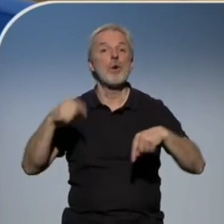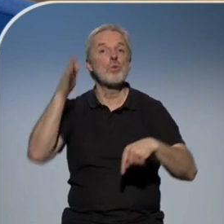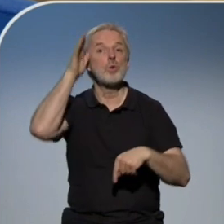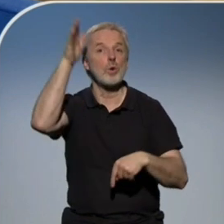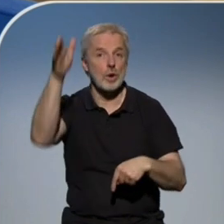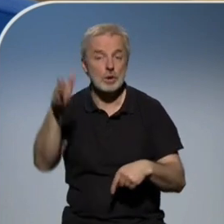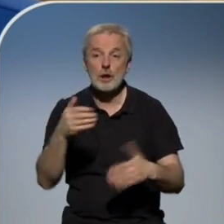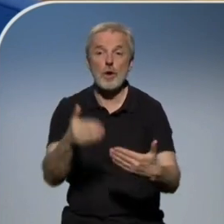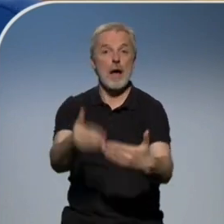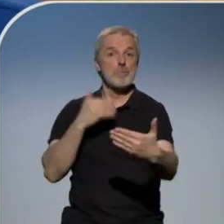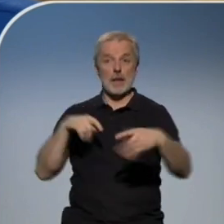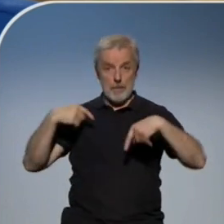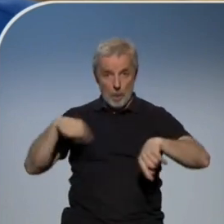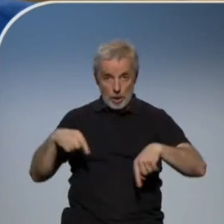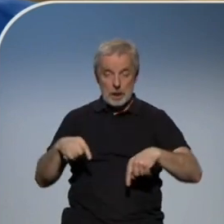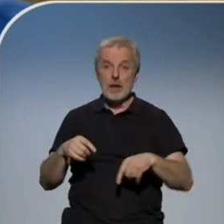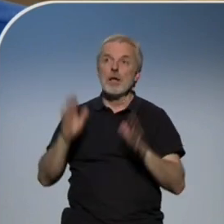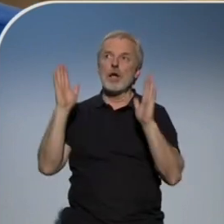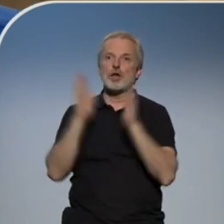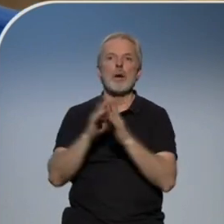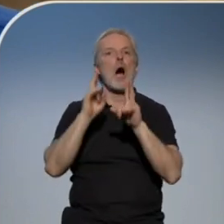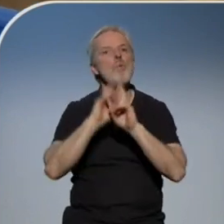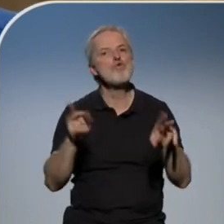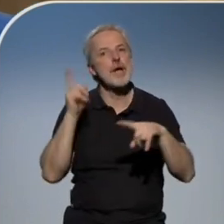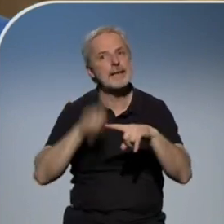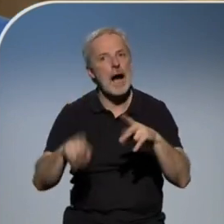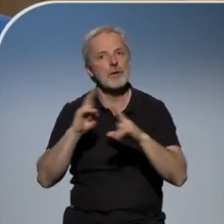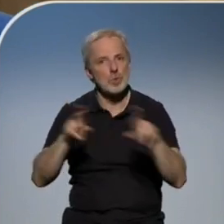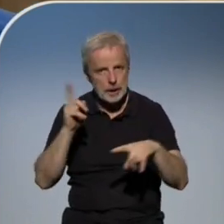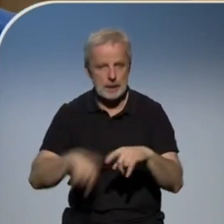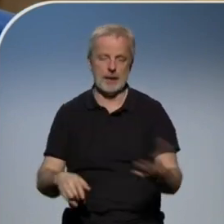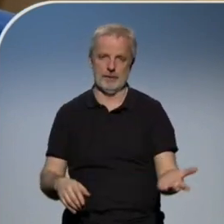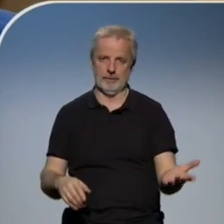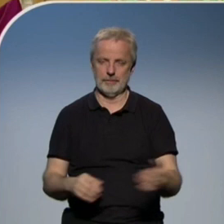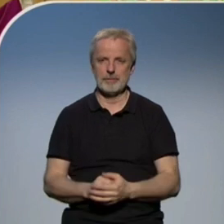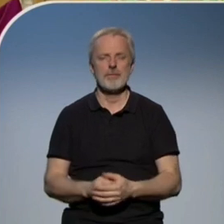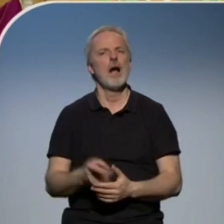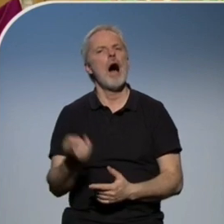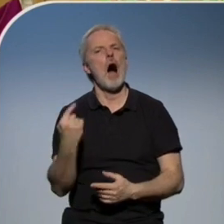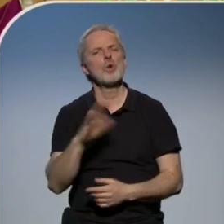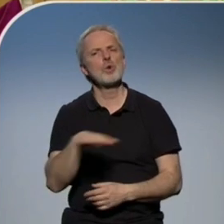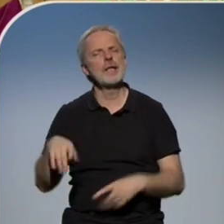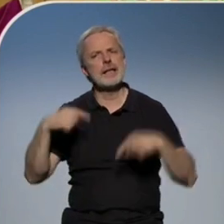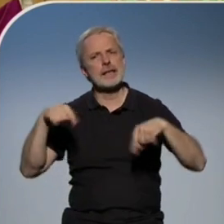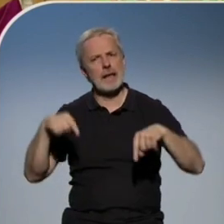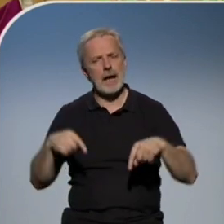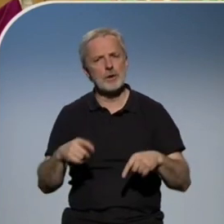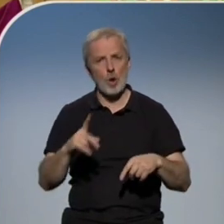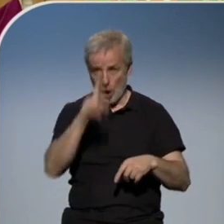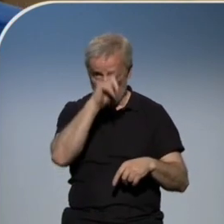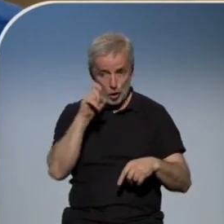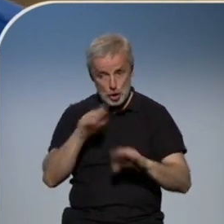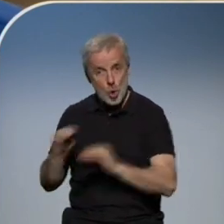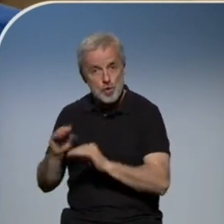něčeho dopředu, až se nám to stane, pak se toho přestaneme bát a řešíme tu situaci. A když to malé dítě nemá, tak kde se to objeví? Vnukáváme to dítě těmi jako rodiče?